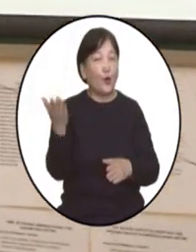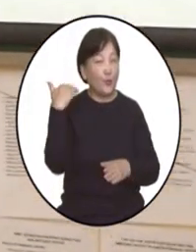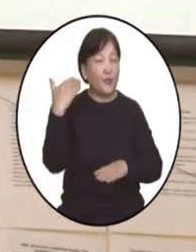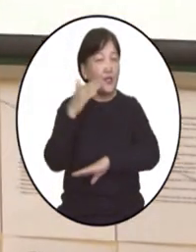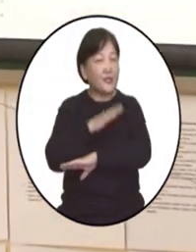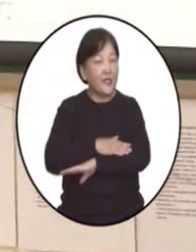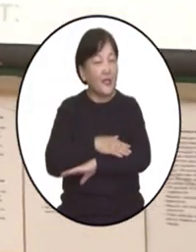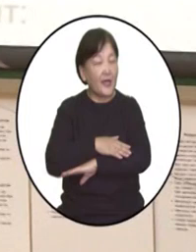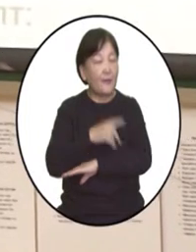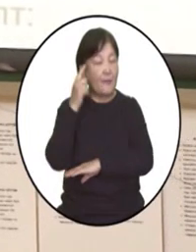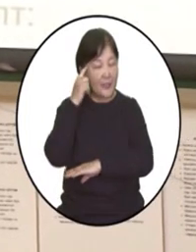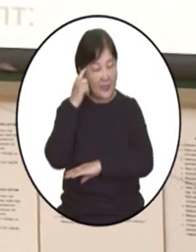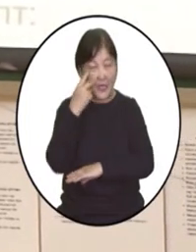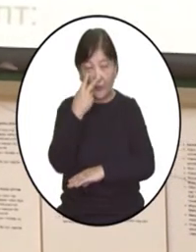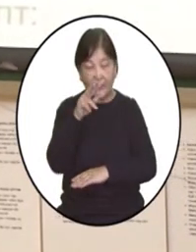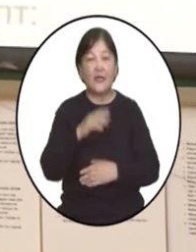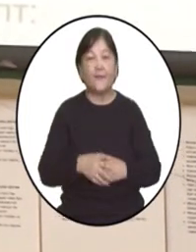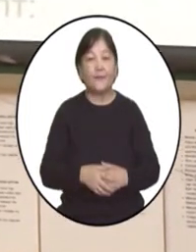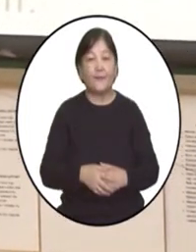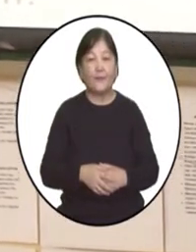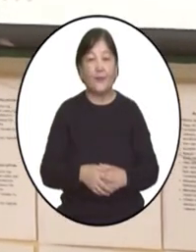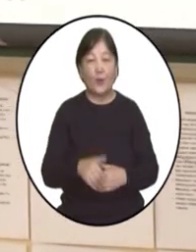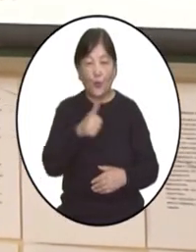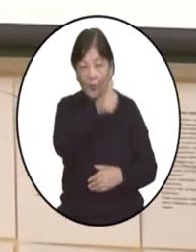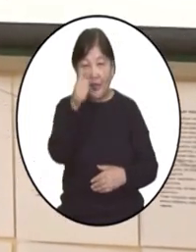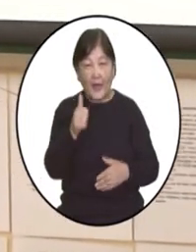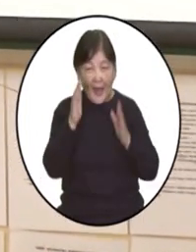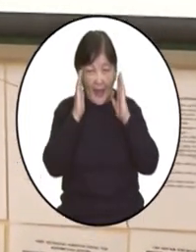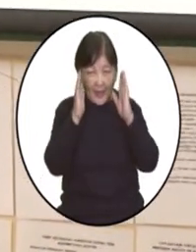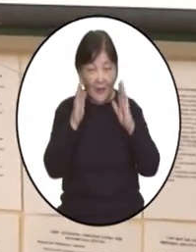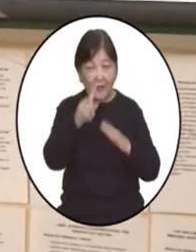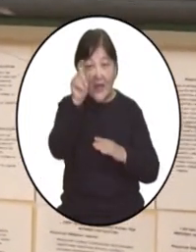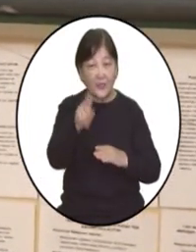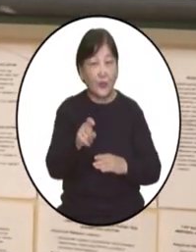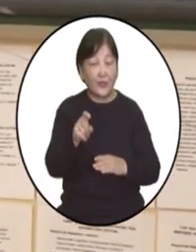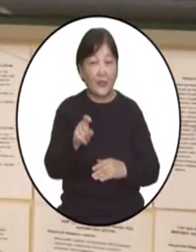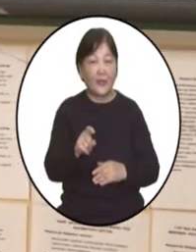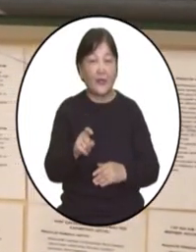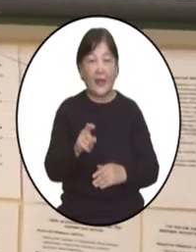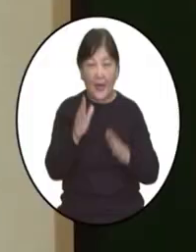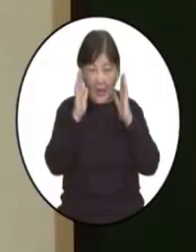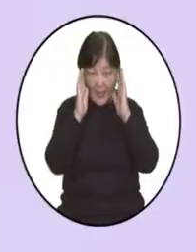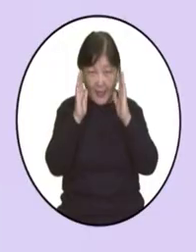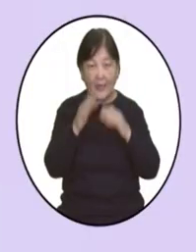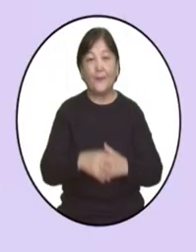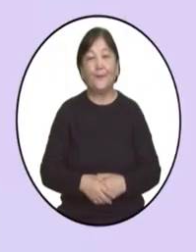хичээлээ баттгаад сорцгоё. За бүгдээ анхааралтай асуултанда анхааралтай хандуулаарай.